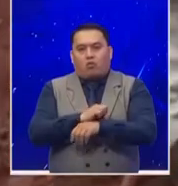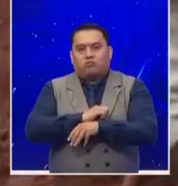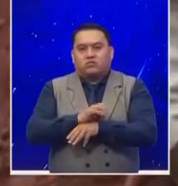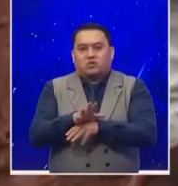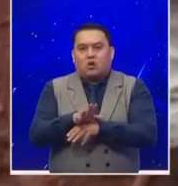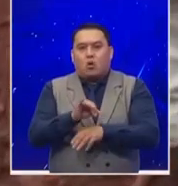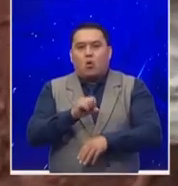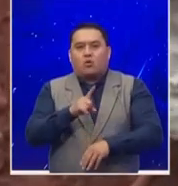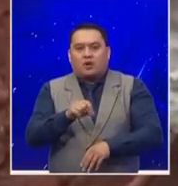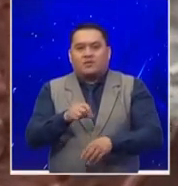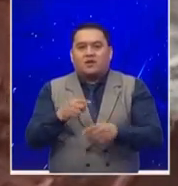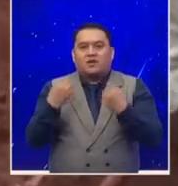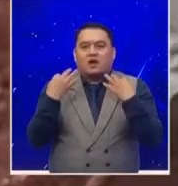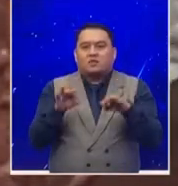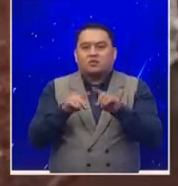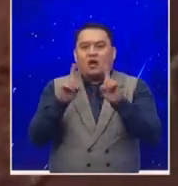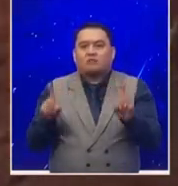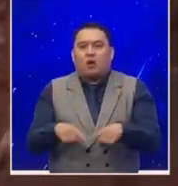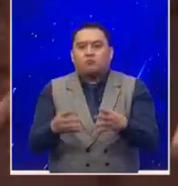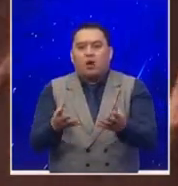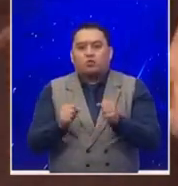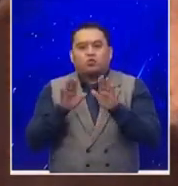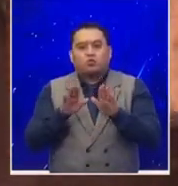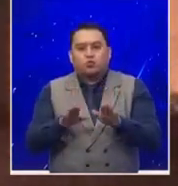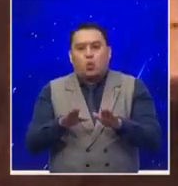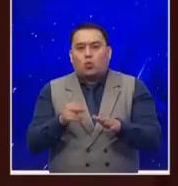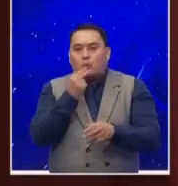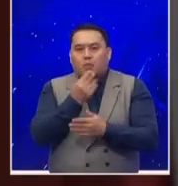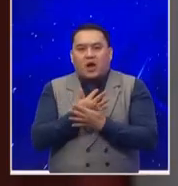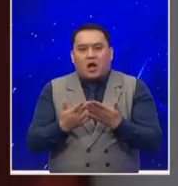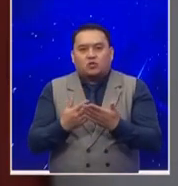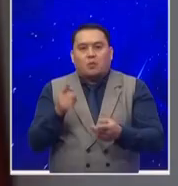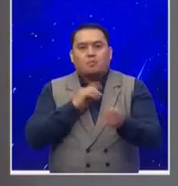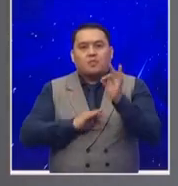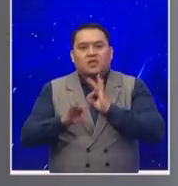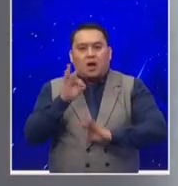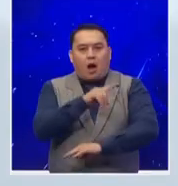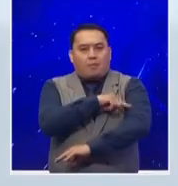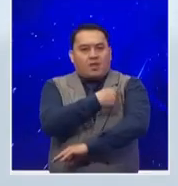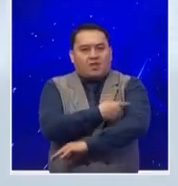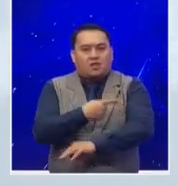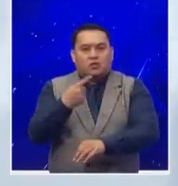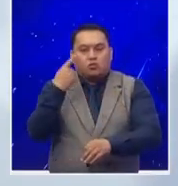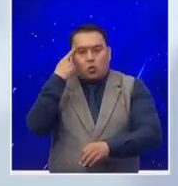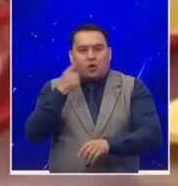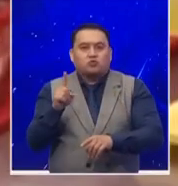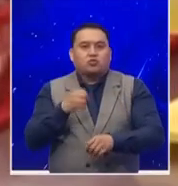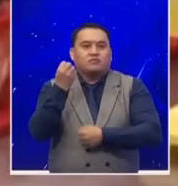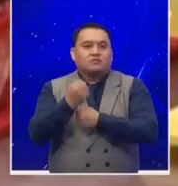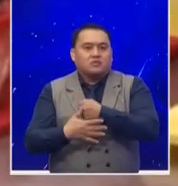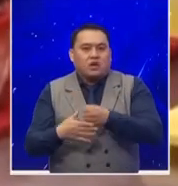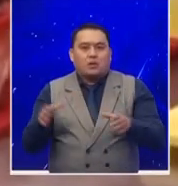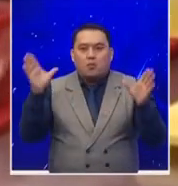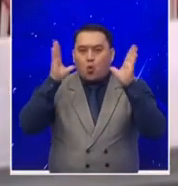и краснухи. Сертификаты халал должны получать не только продукты питания, но и медикаменты, считает директор сертификационного центра